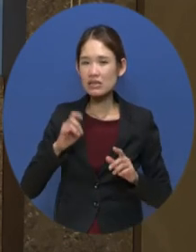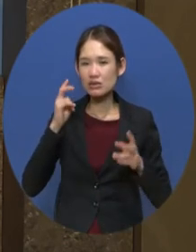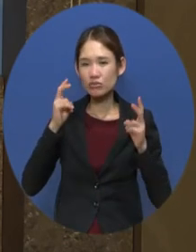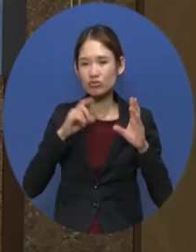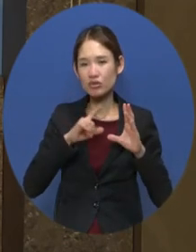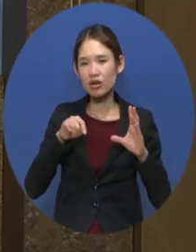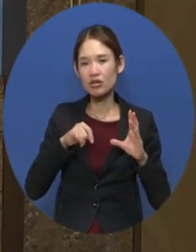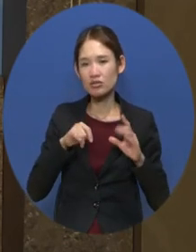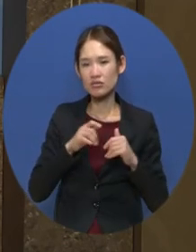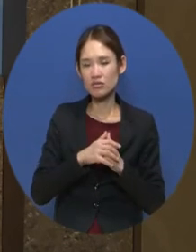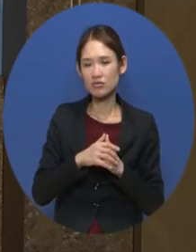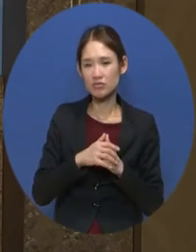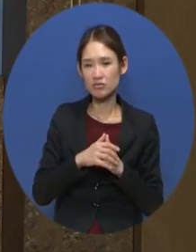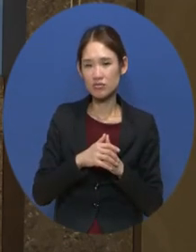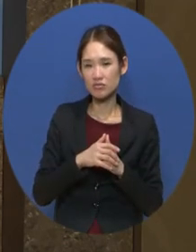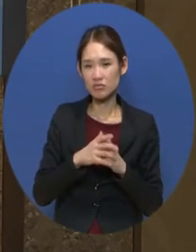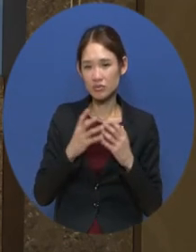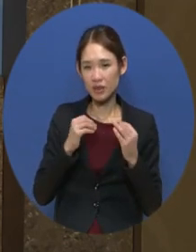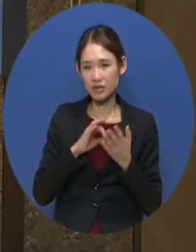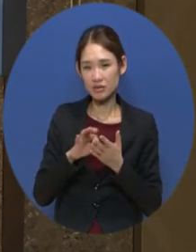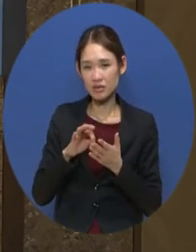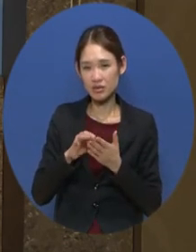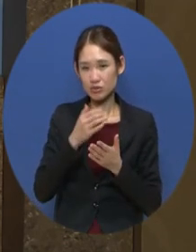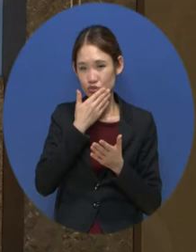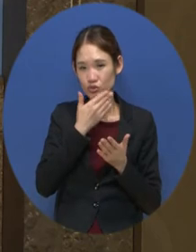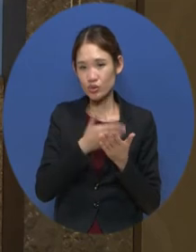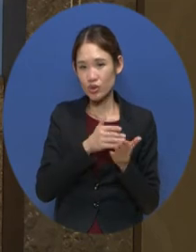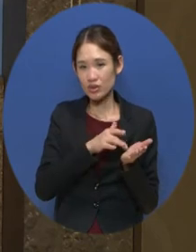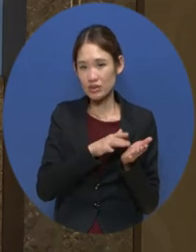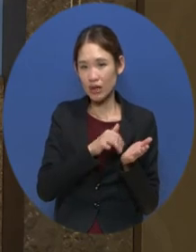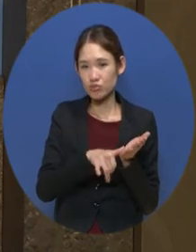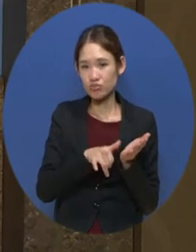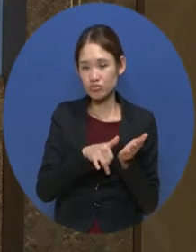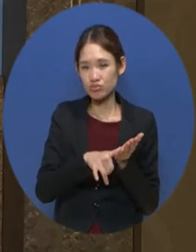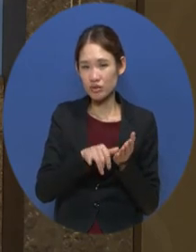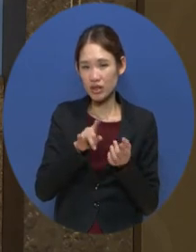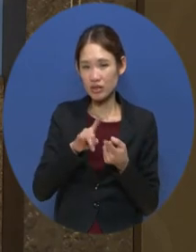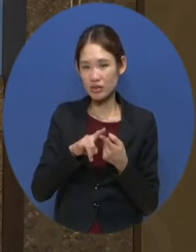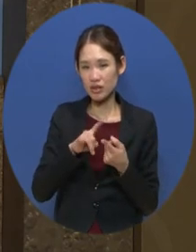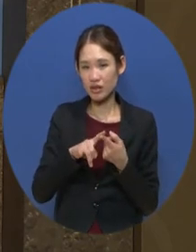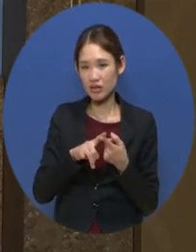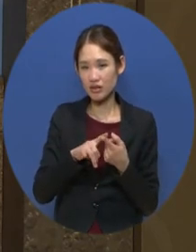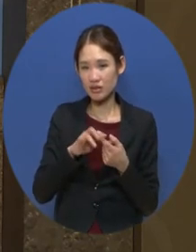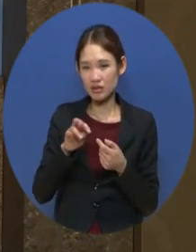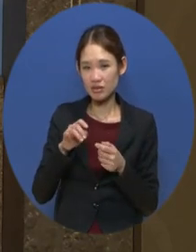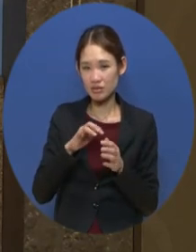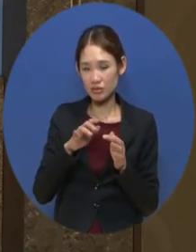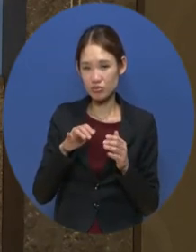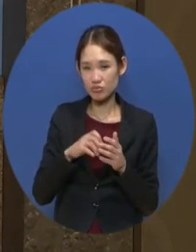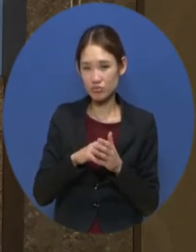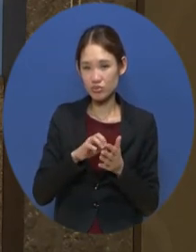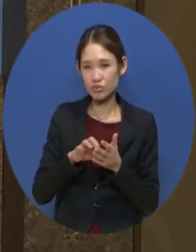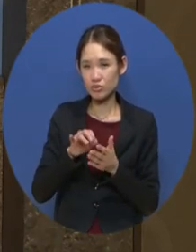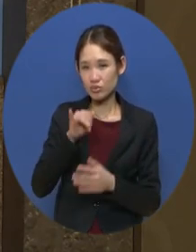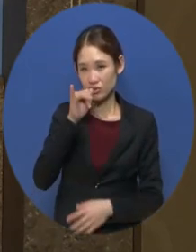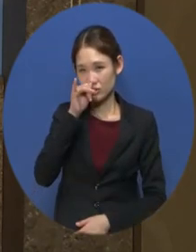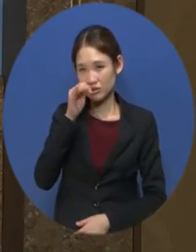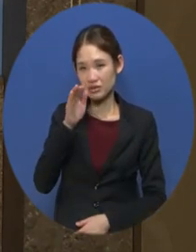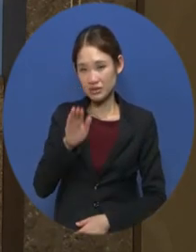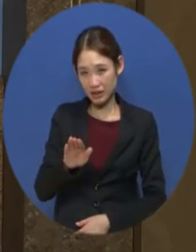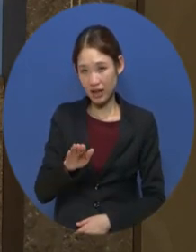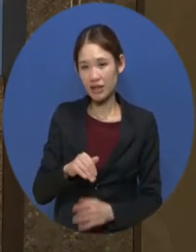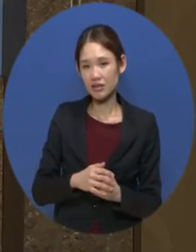일부 단체에서는 이제 많이 쓰는 주요 의약품에 대한 점자 스티커도 붙여주는 그런 활동도 하신 걸로 알고